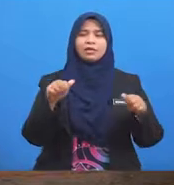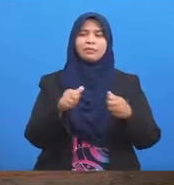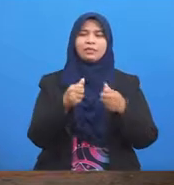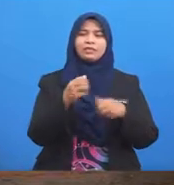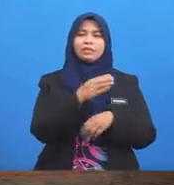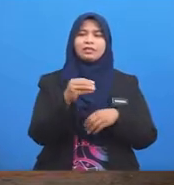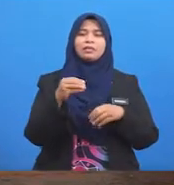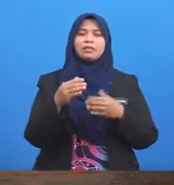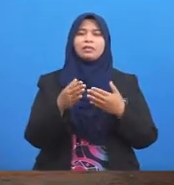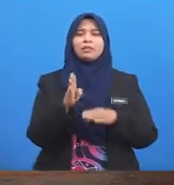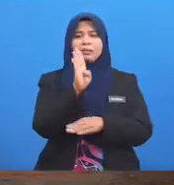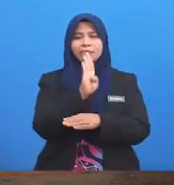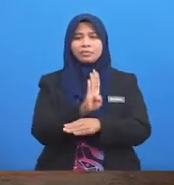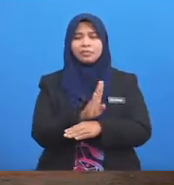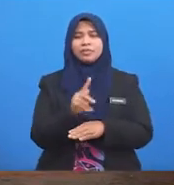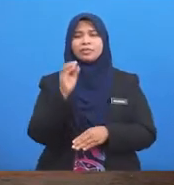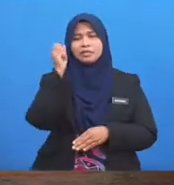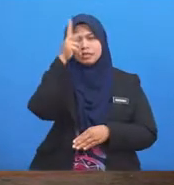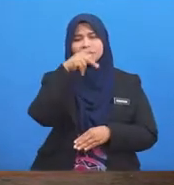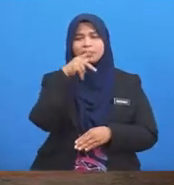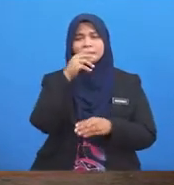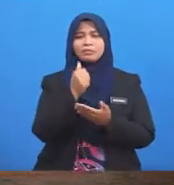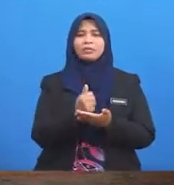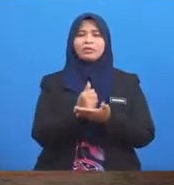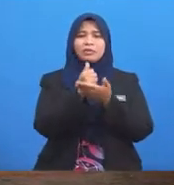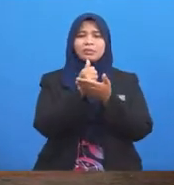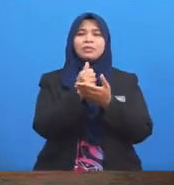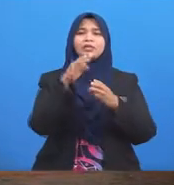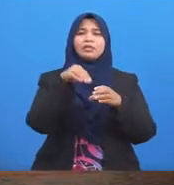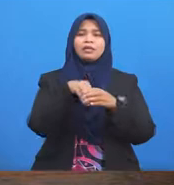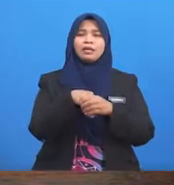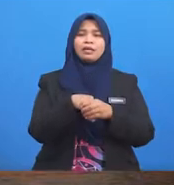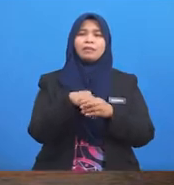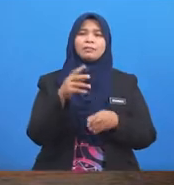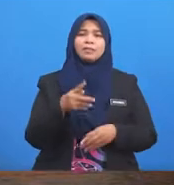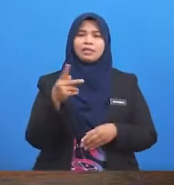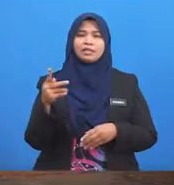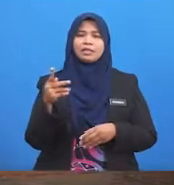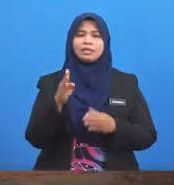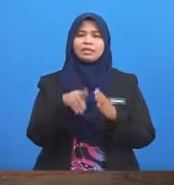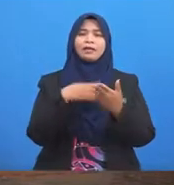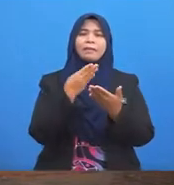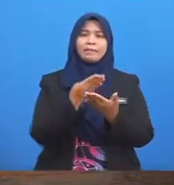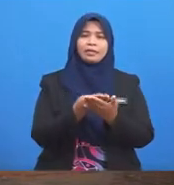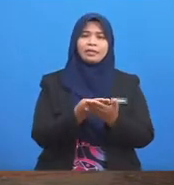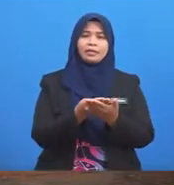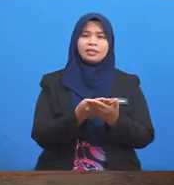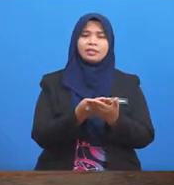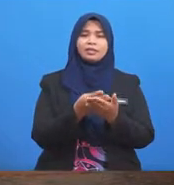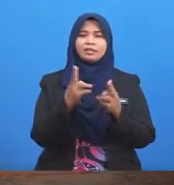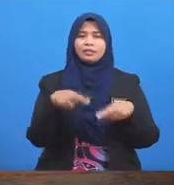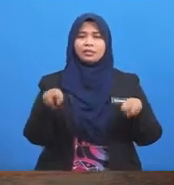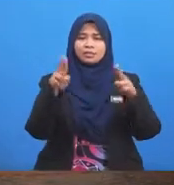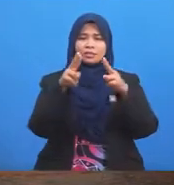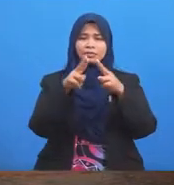mengamalkan dan membudayakan sikap tolong-menolong dalam perkara-perkara kebaikan